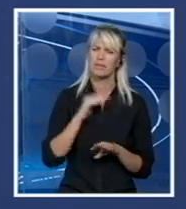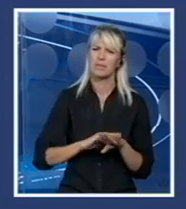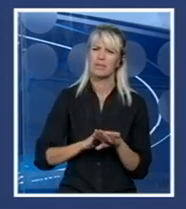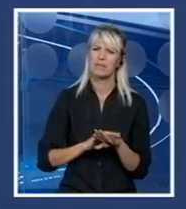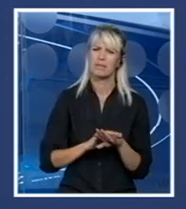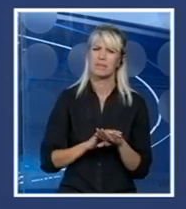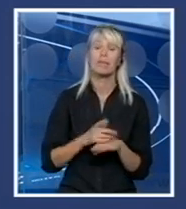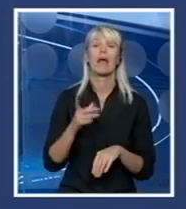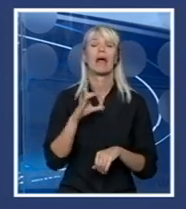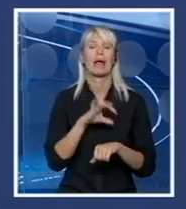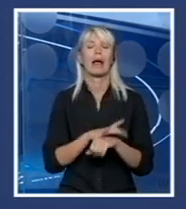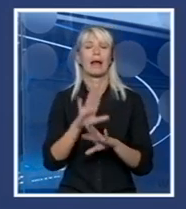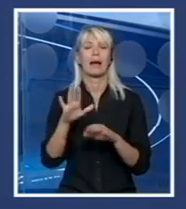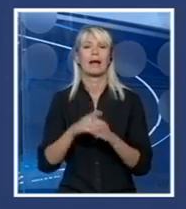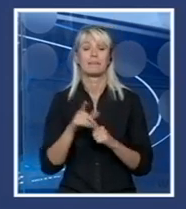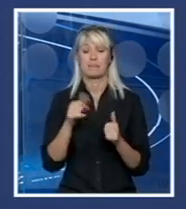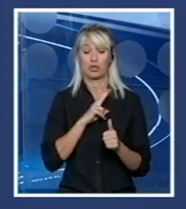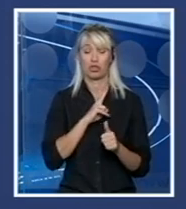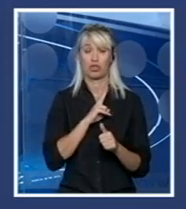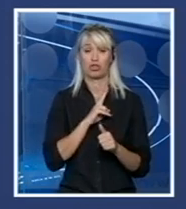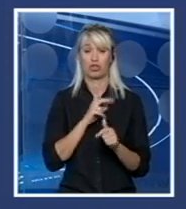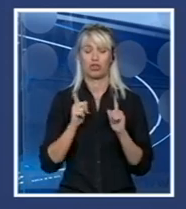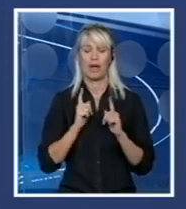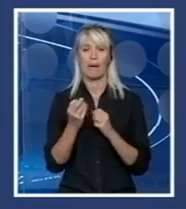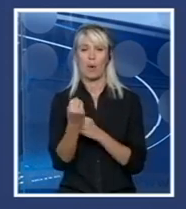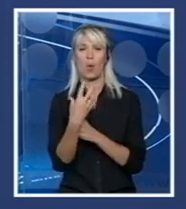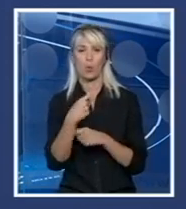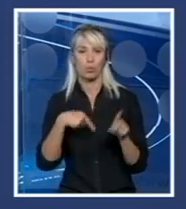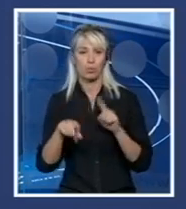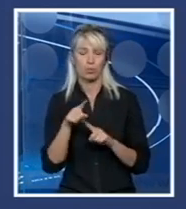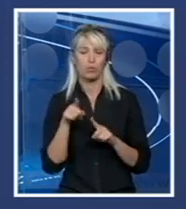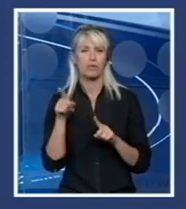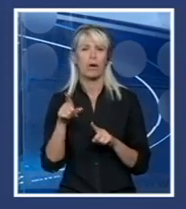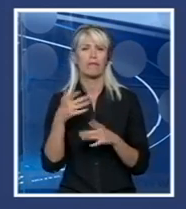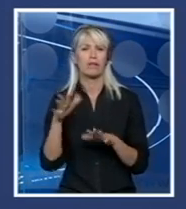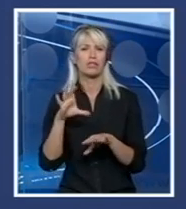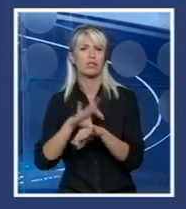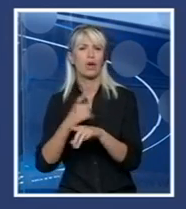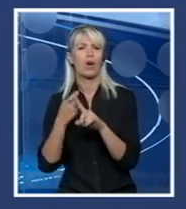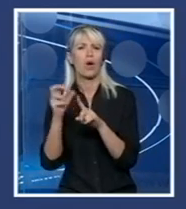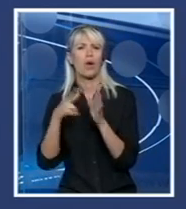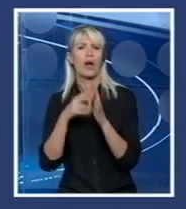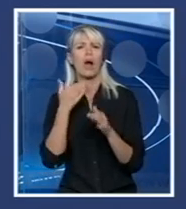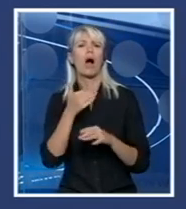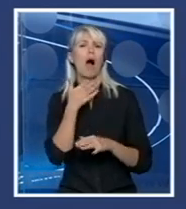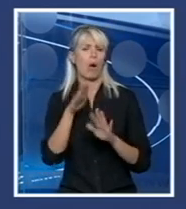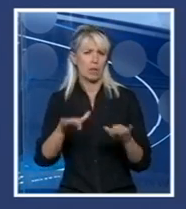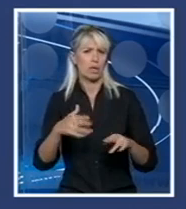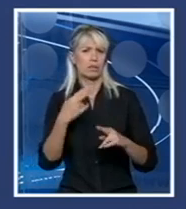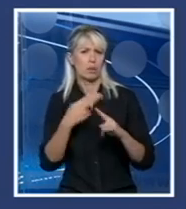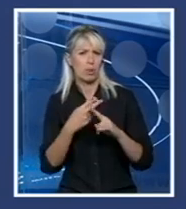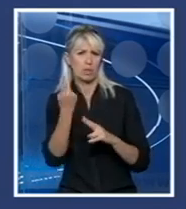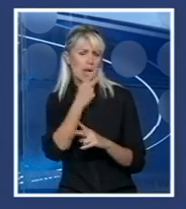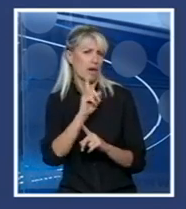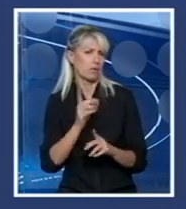moći? Vidite, mi ćemo imati ovde uputstvo koje čekamo, jer imat ćemo nestandardne stvari. Ono što je profesor Kon rekao, da ne šalju decu ako imaju kijavicu neke obične